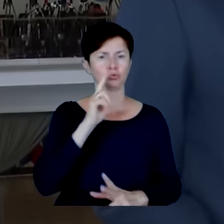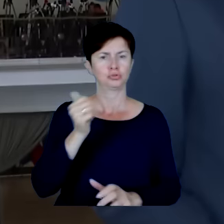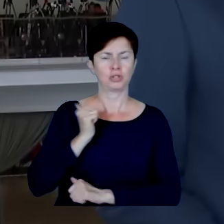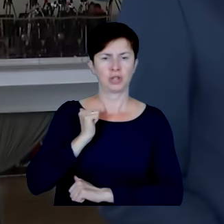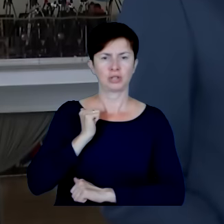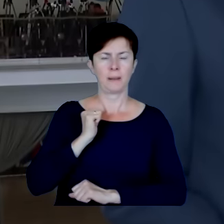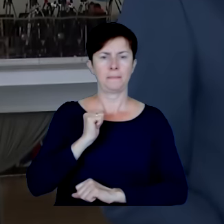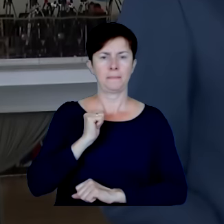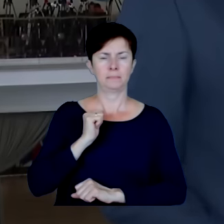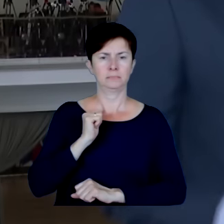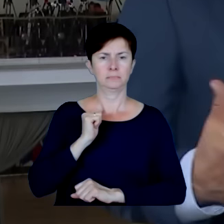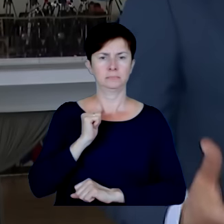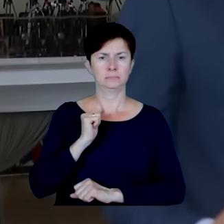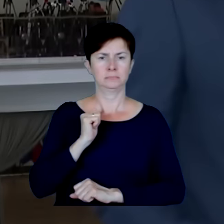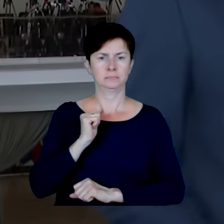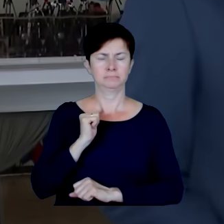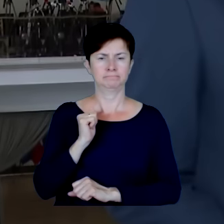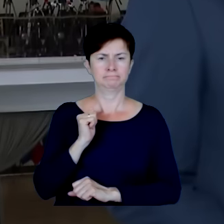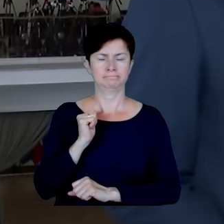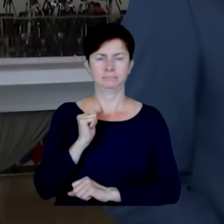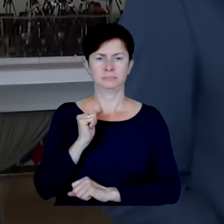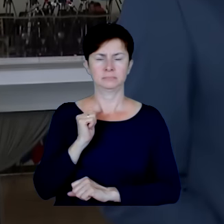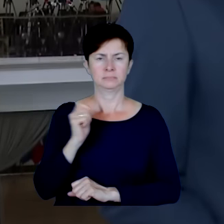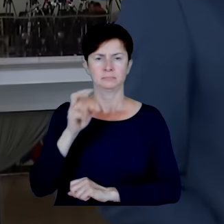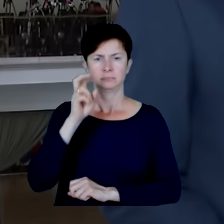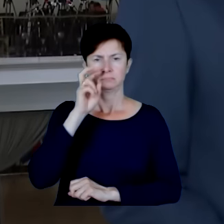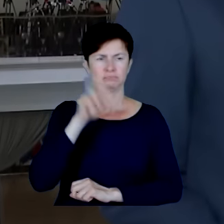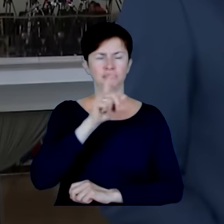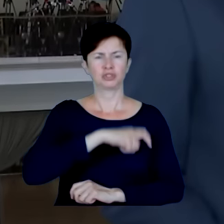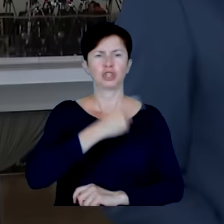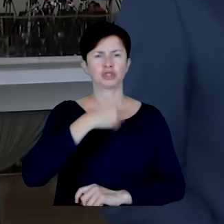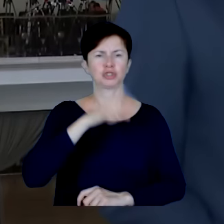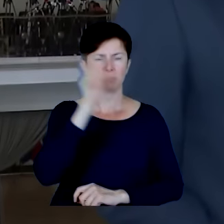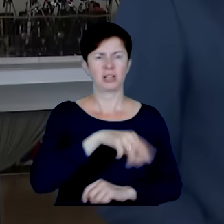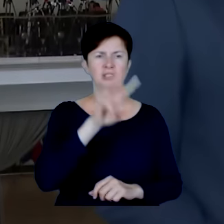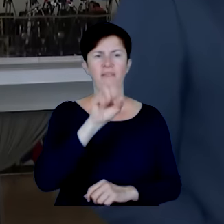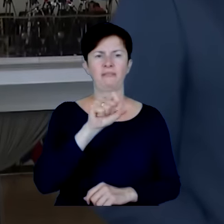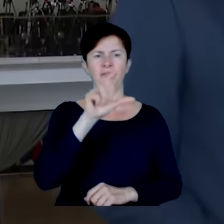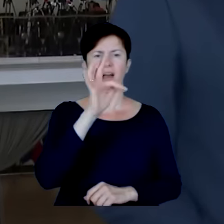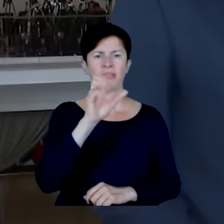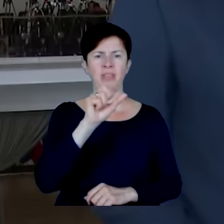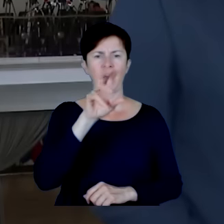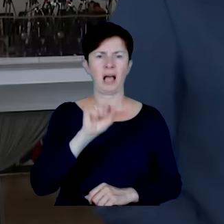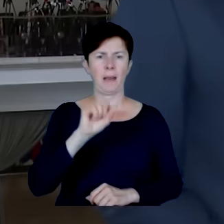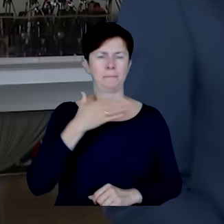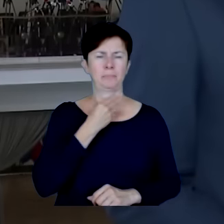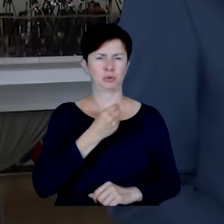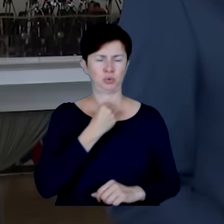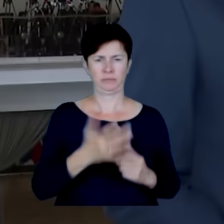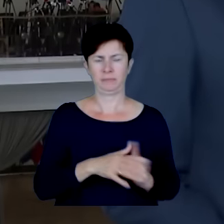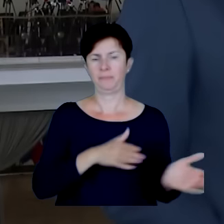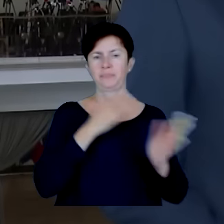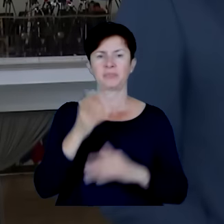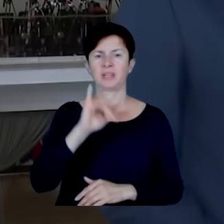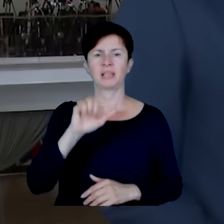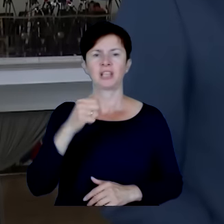broniących granicy, broniących wszystkich państwa śmieciami i watahą psów. Władysław Frasyniuk, Janina Ochojska,